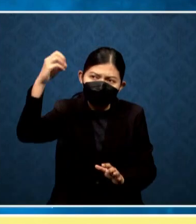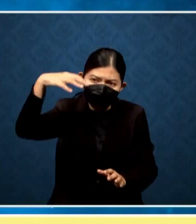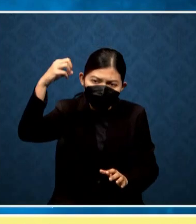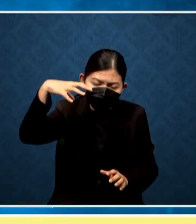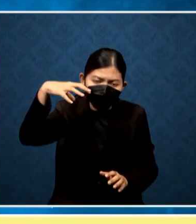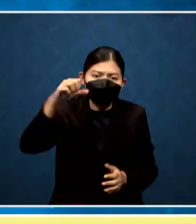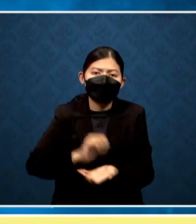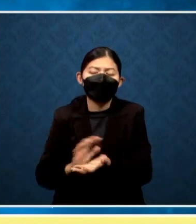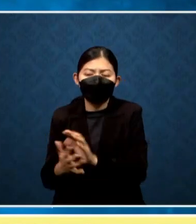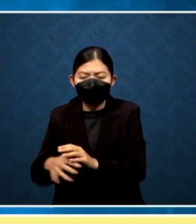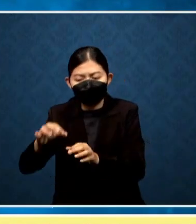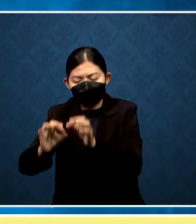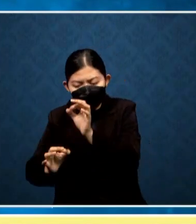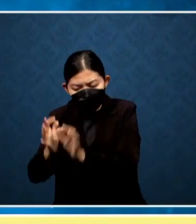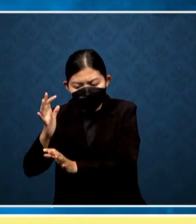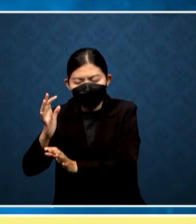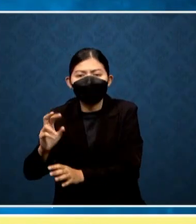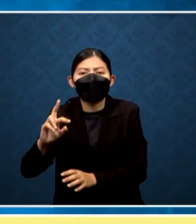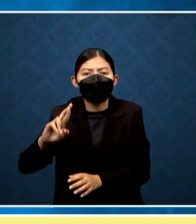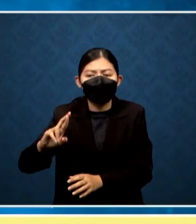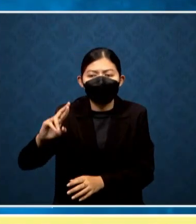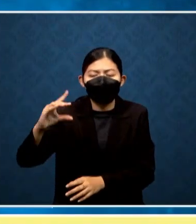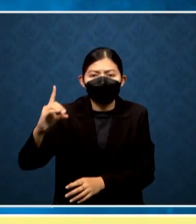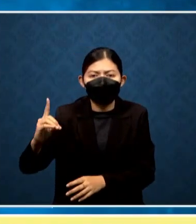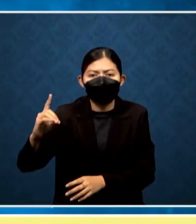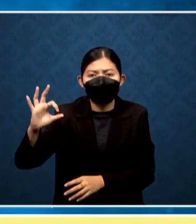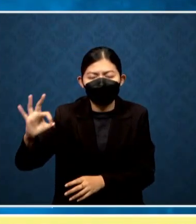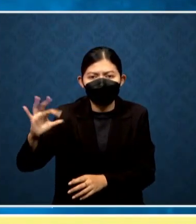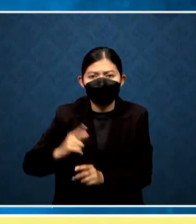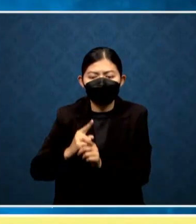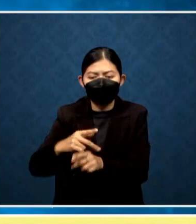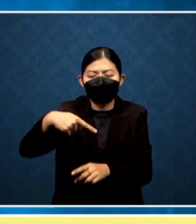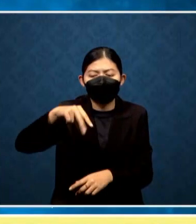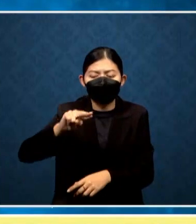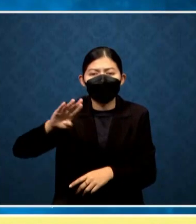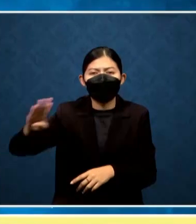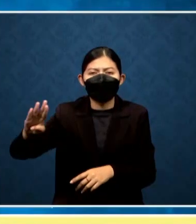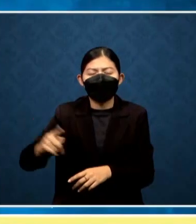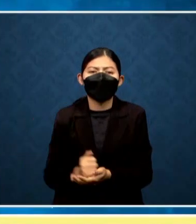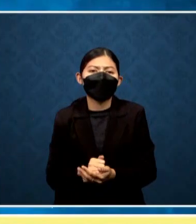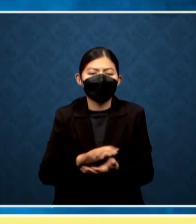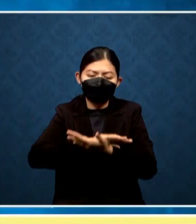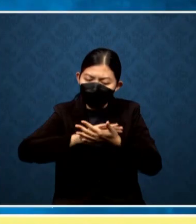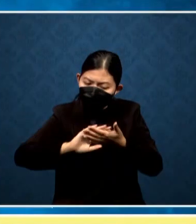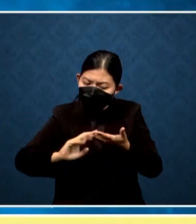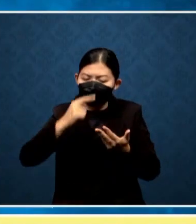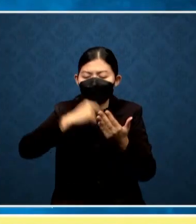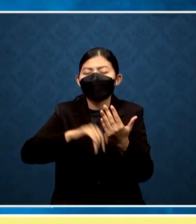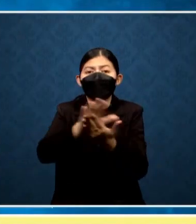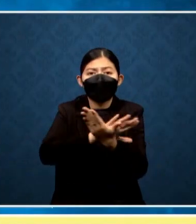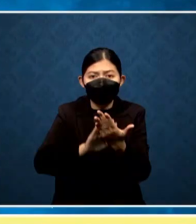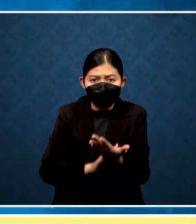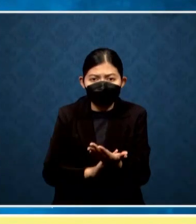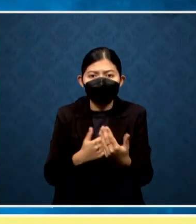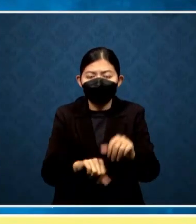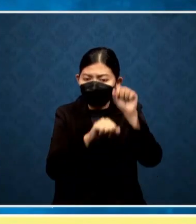้วกแลลูกเป็เช้อเพื่อง RDF โยมอบใหเอกชนดำนิดการตามพระรบบญาตรรัษาคามสะอาด และควเประเบียบรรของบานเมือง ประกอบปก